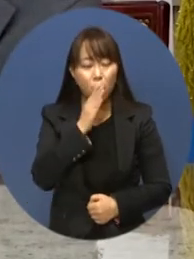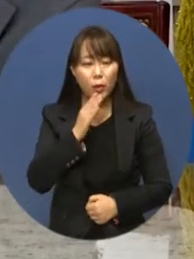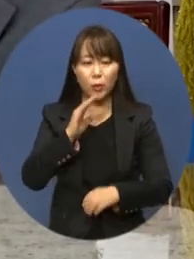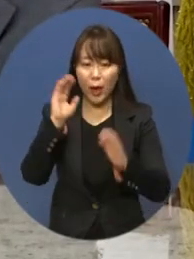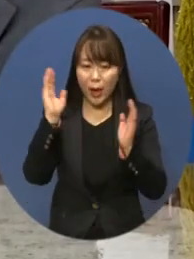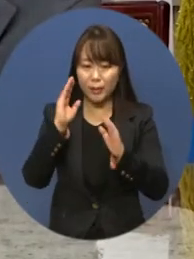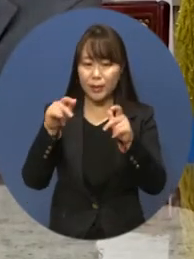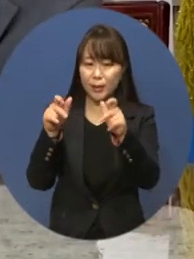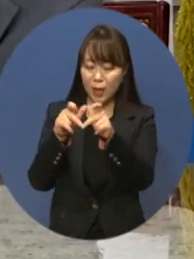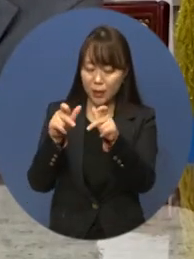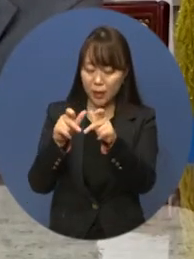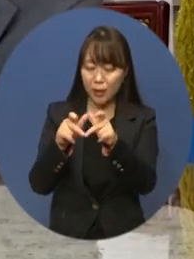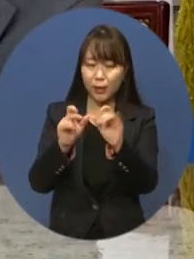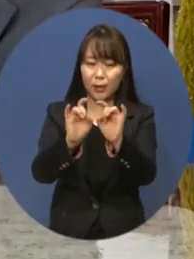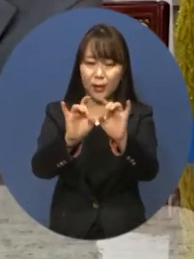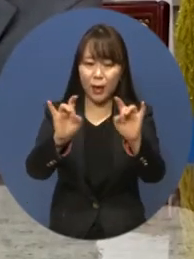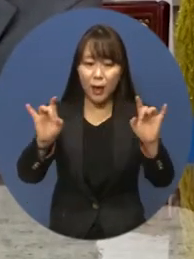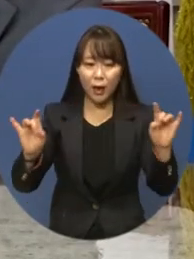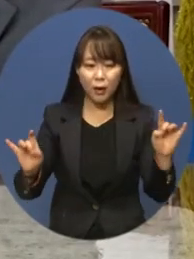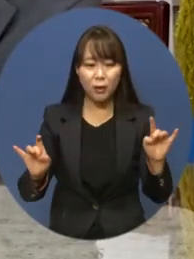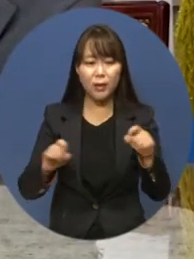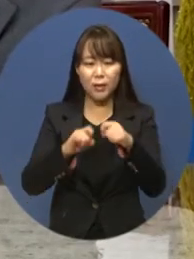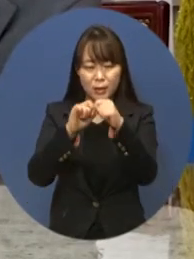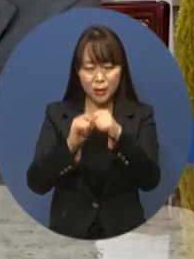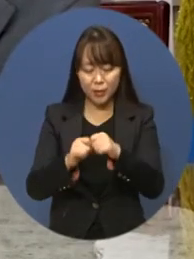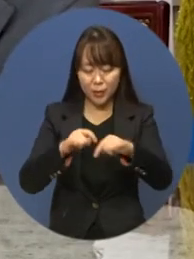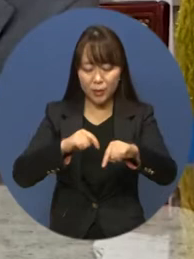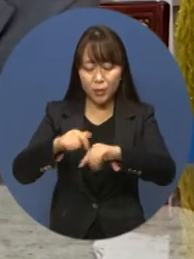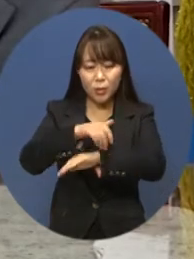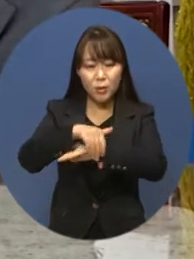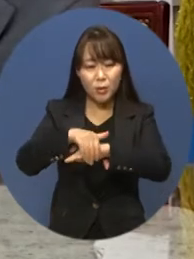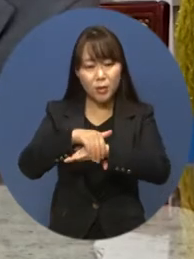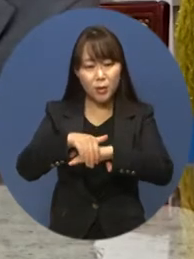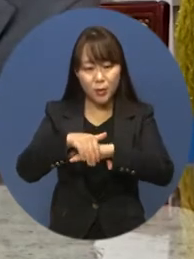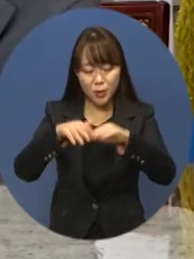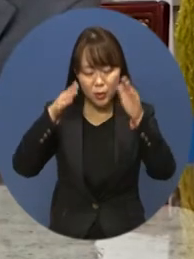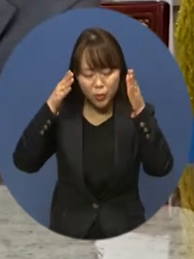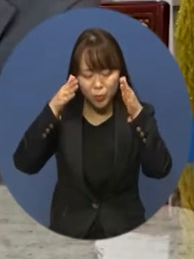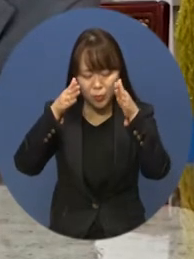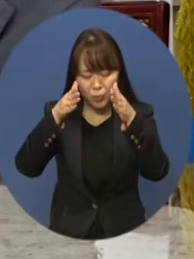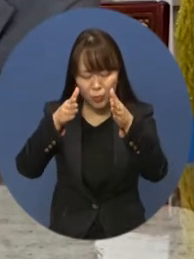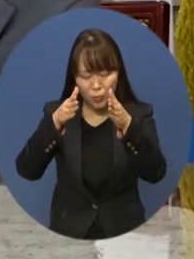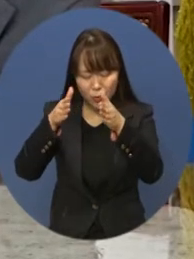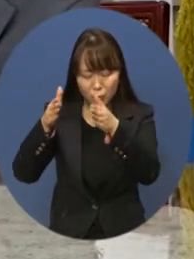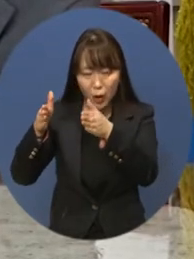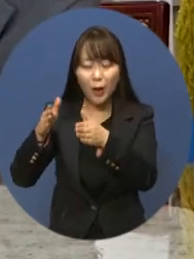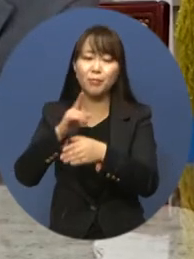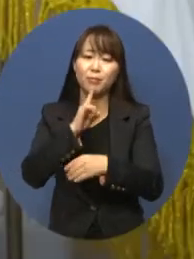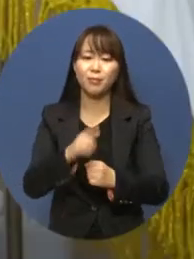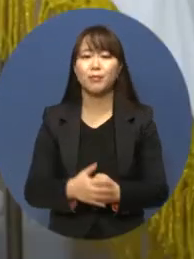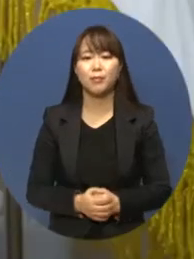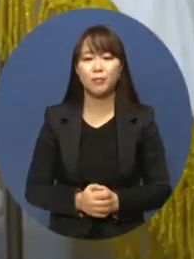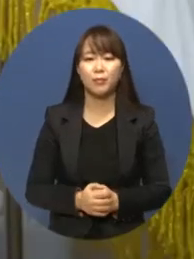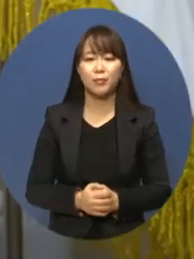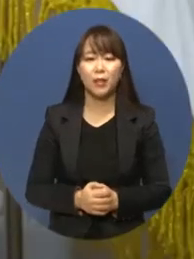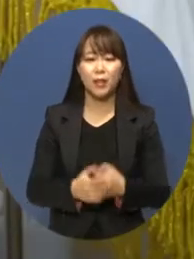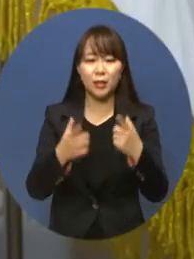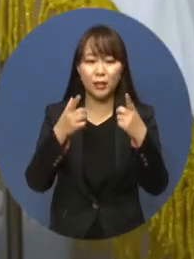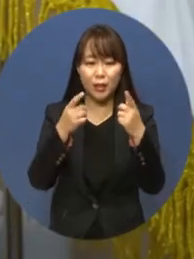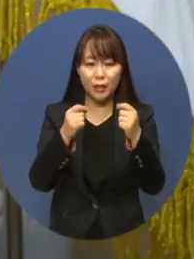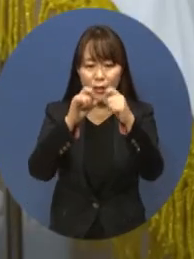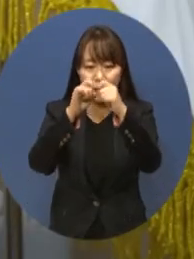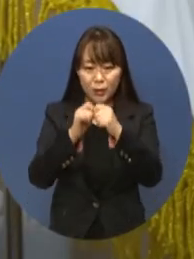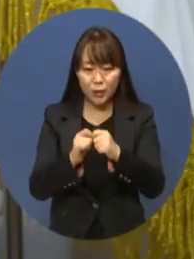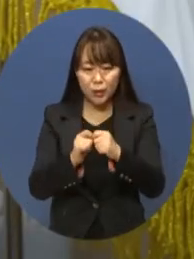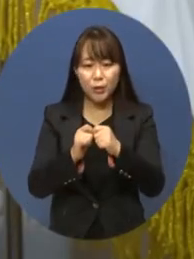청소년, 뭐 장애인 이렇게 각계각층에 대해서 이렇게 섬세한 정책 등을 집중적으로 하고 계시다는 말씀이시잖아요. 네네. 그러면 그런 섬세한